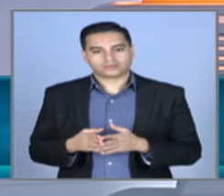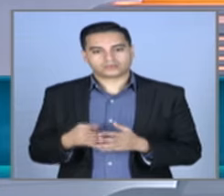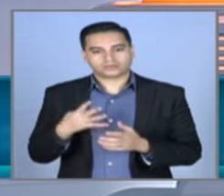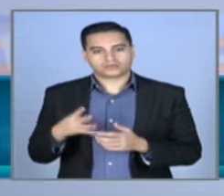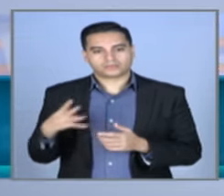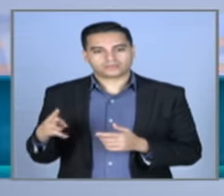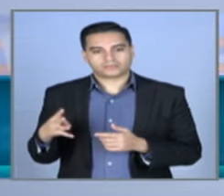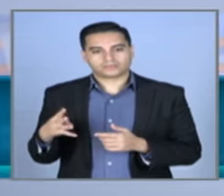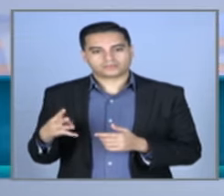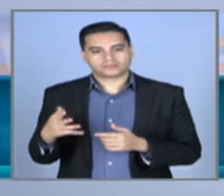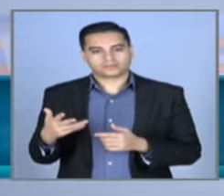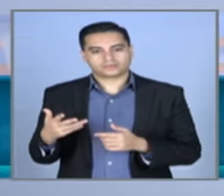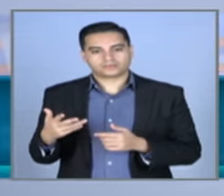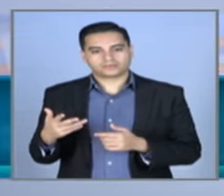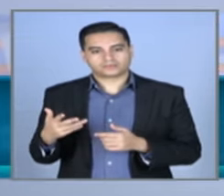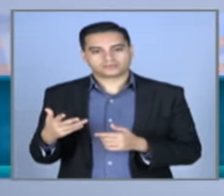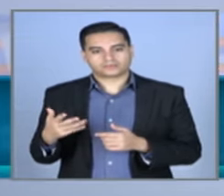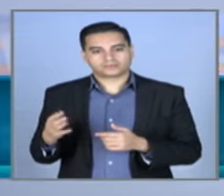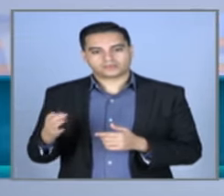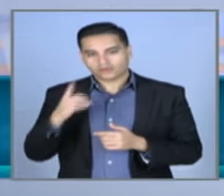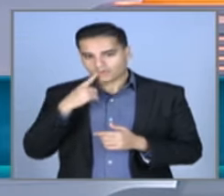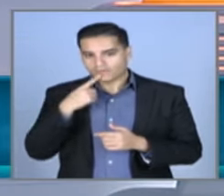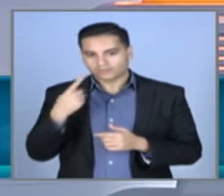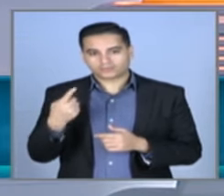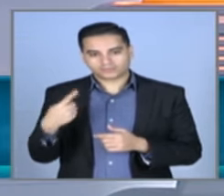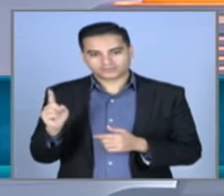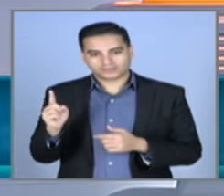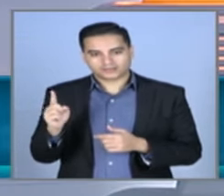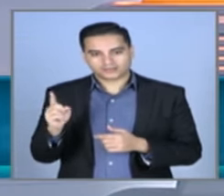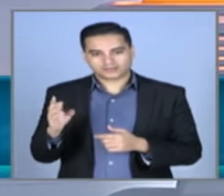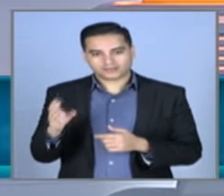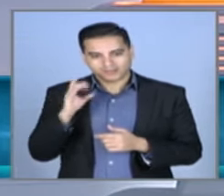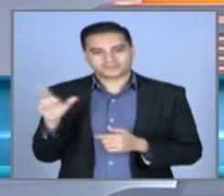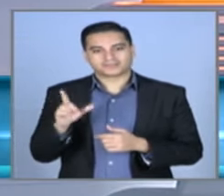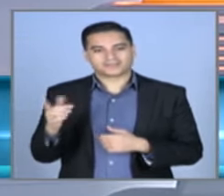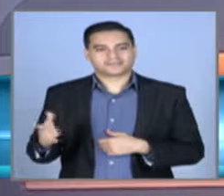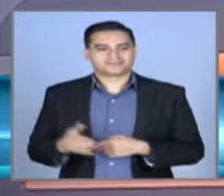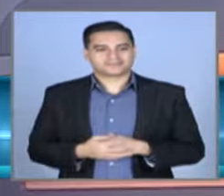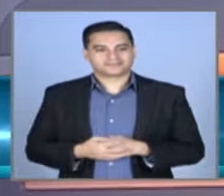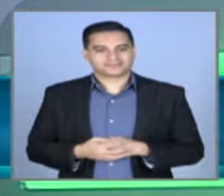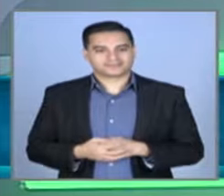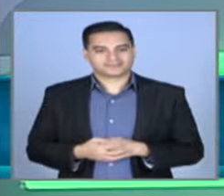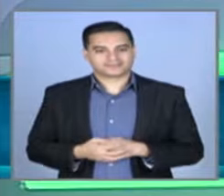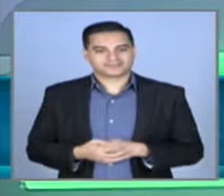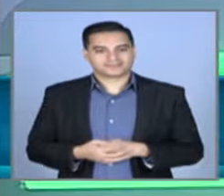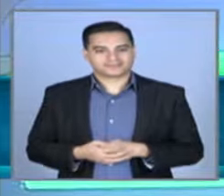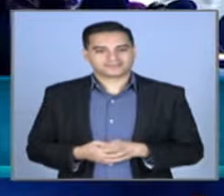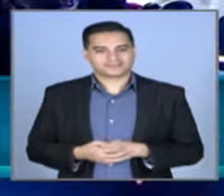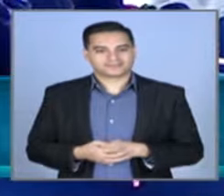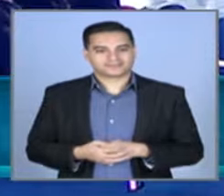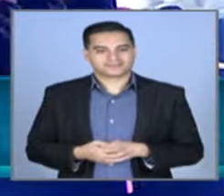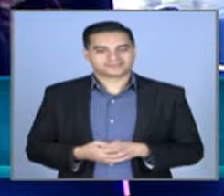صح. 44 يا ماركو، ومامتك موافقة. ماركو إجابة صحيحة.